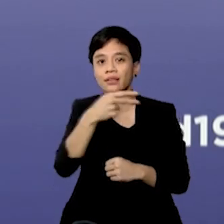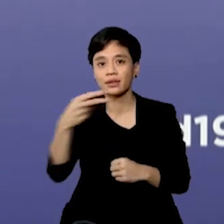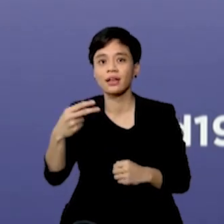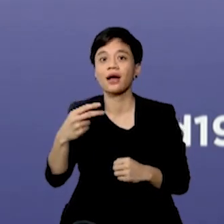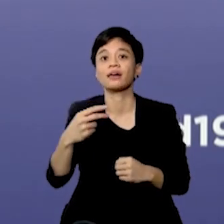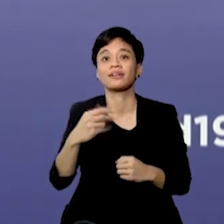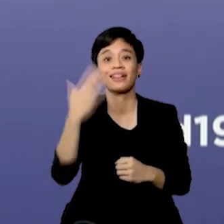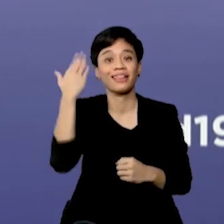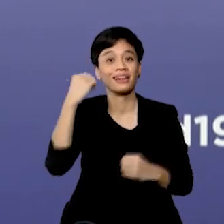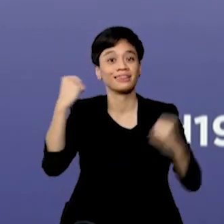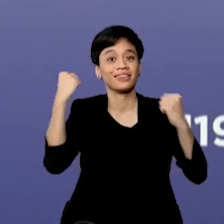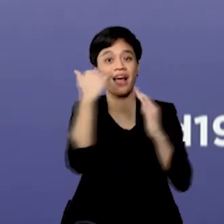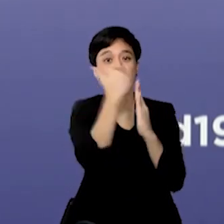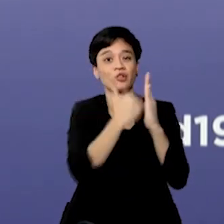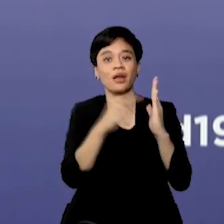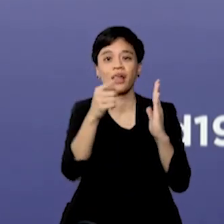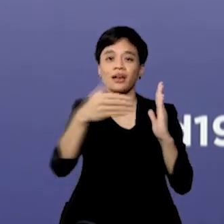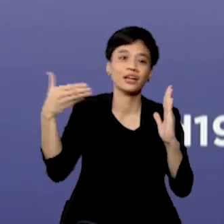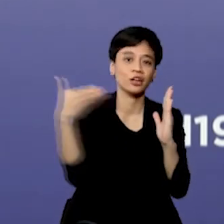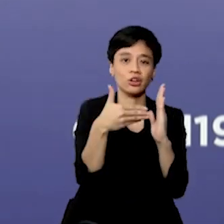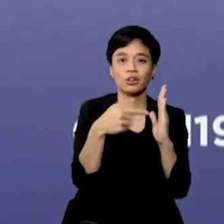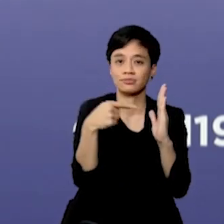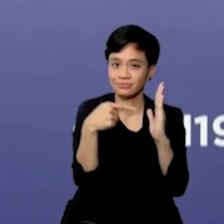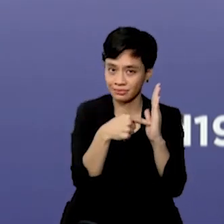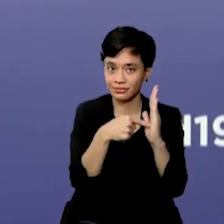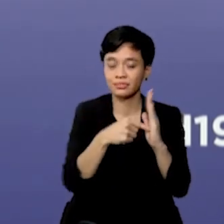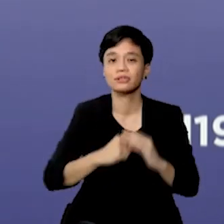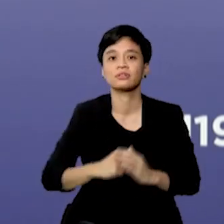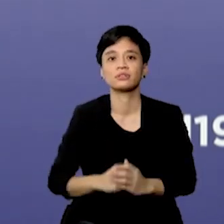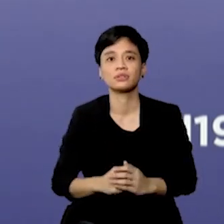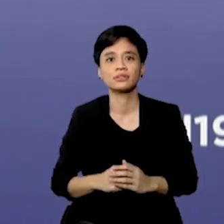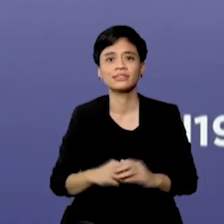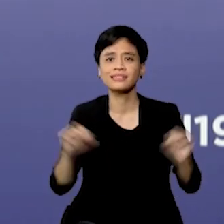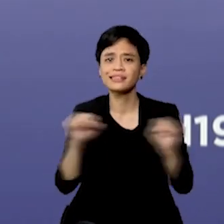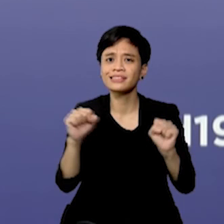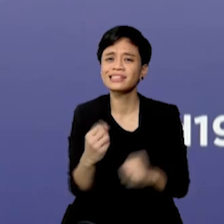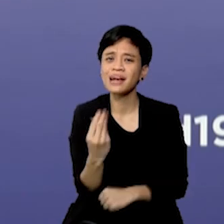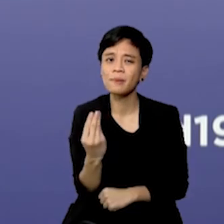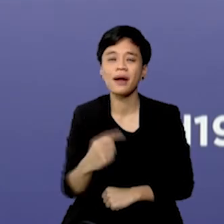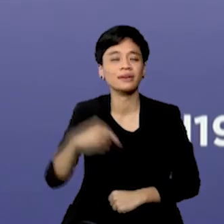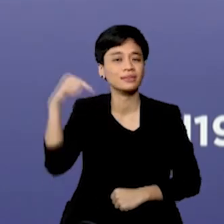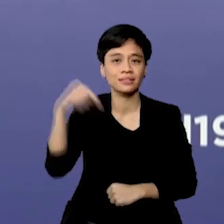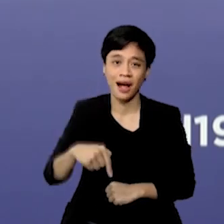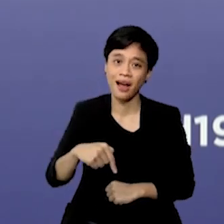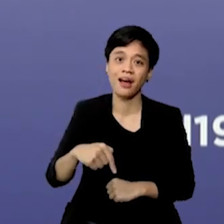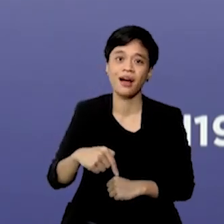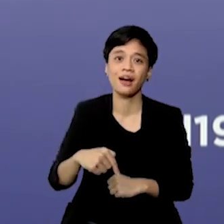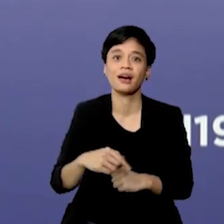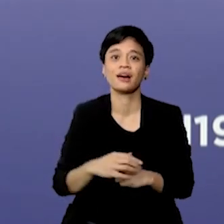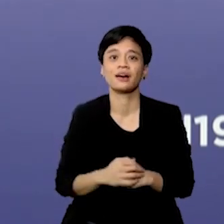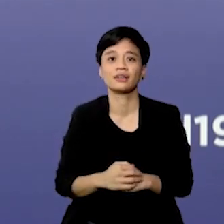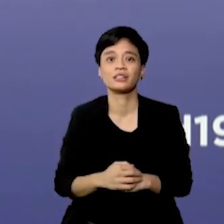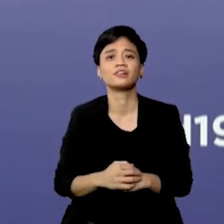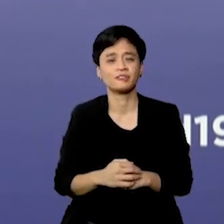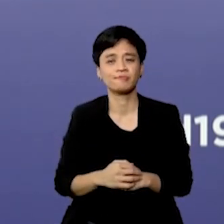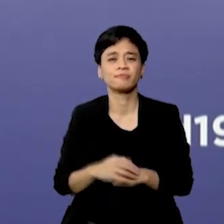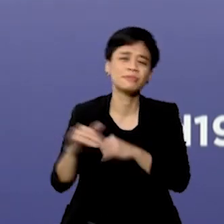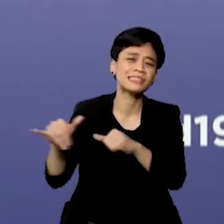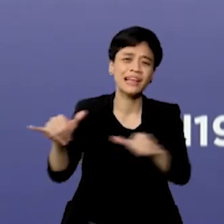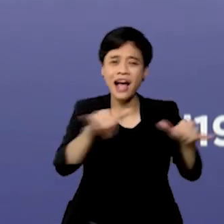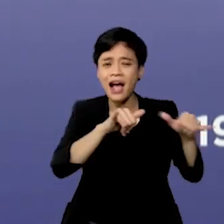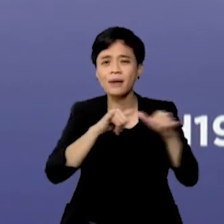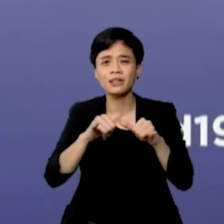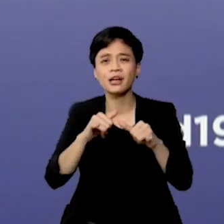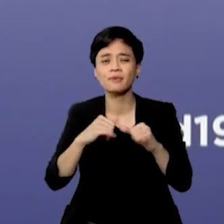protokol kesehatan ini. Ini harus dilaksanakan sekarang juga, bersama-sama,